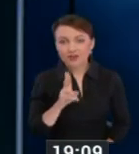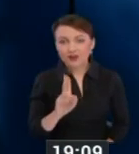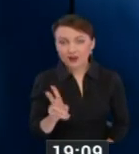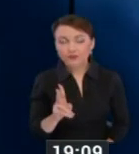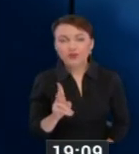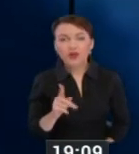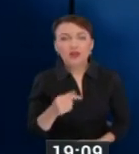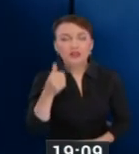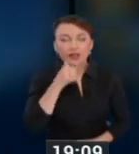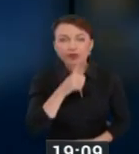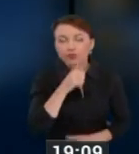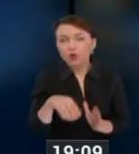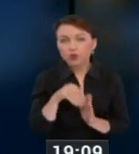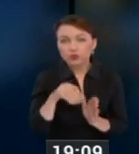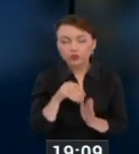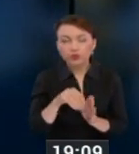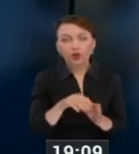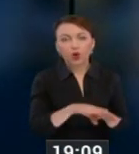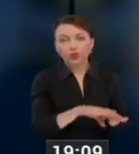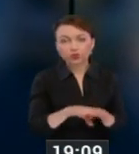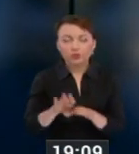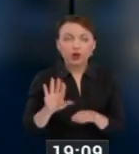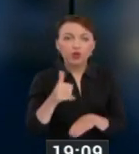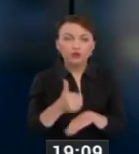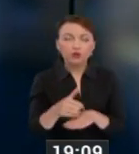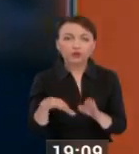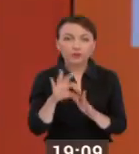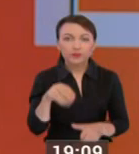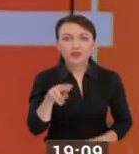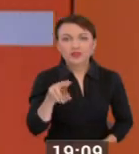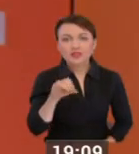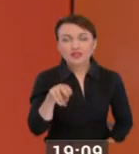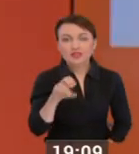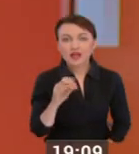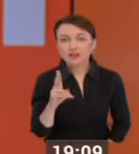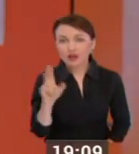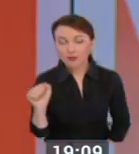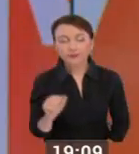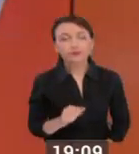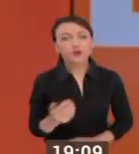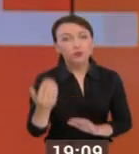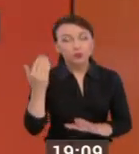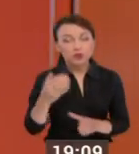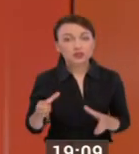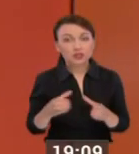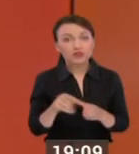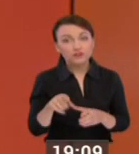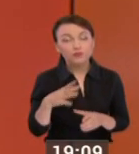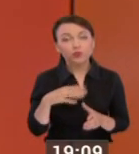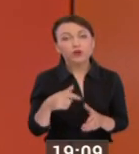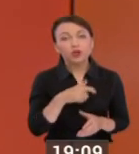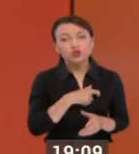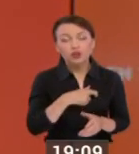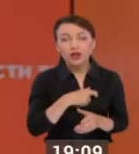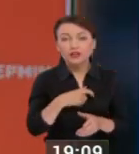шляхом таємного голосування. Одноголосно головою ЦВК обрали Олега Діденка. У попередньому складі комісії, нагадаю, він був членом за